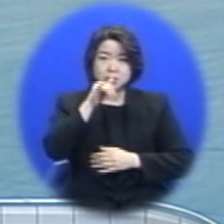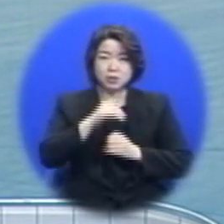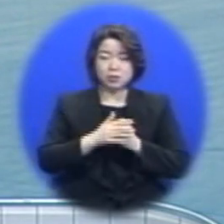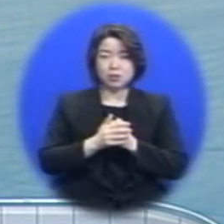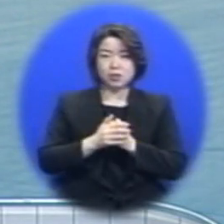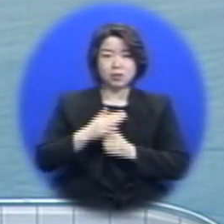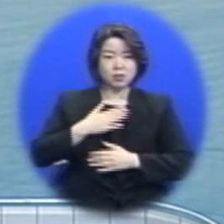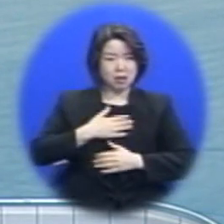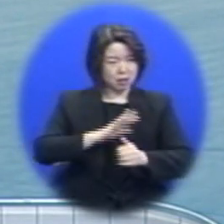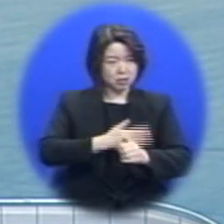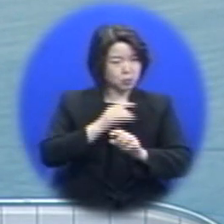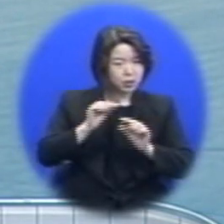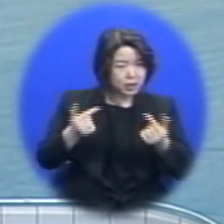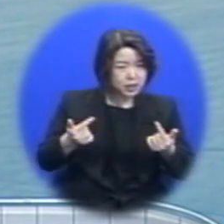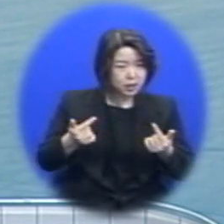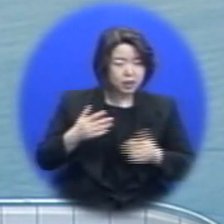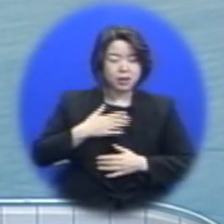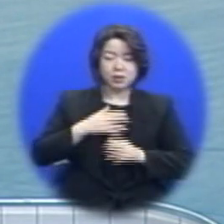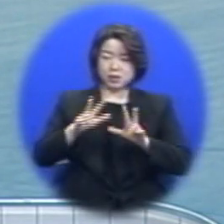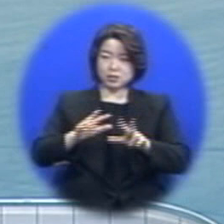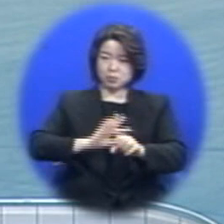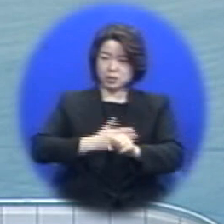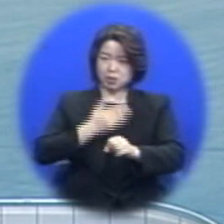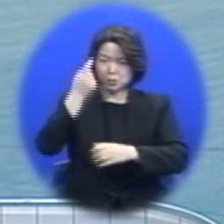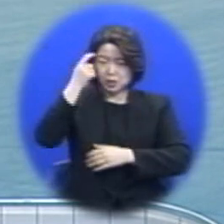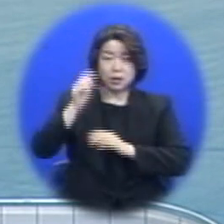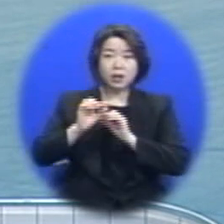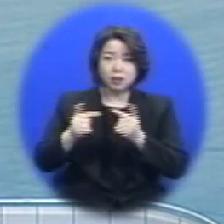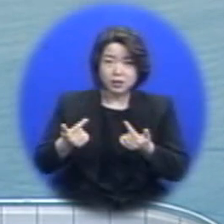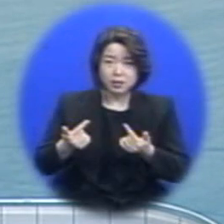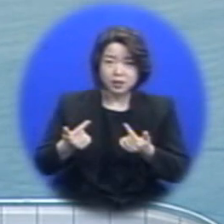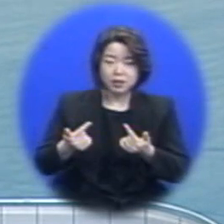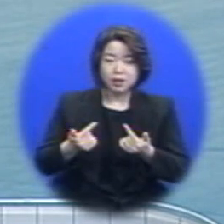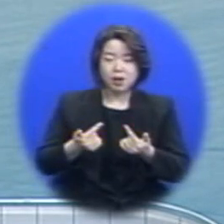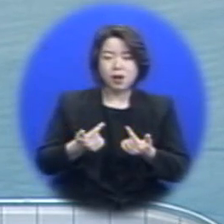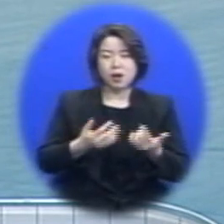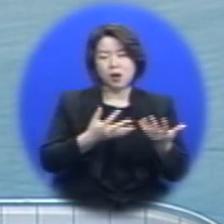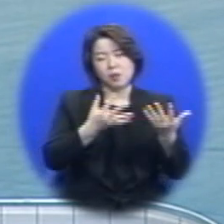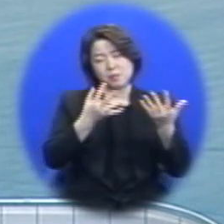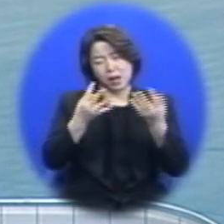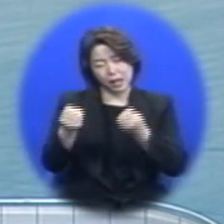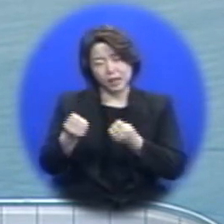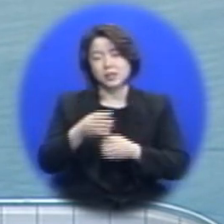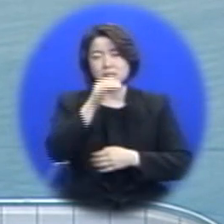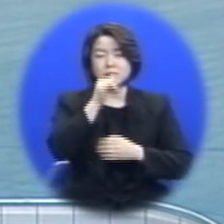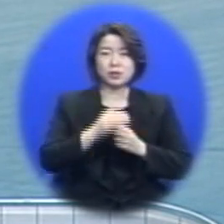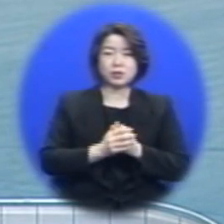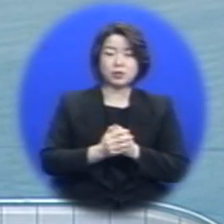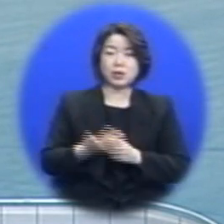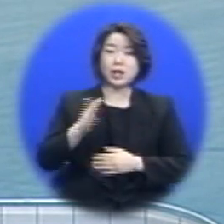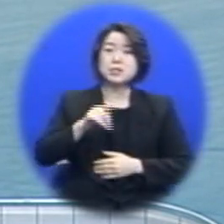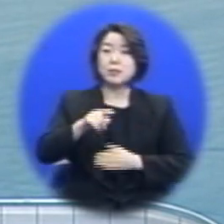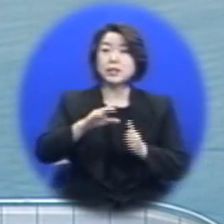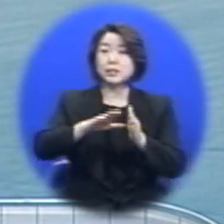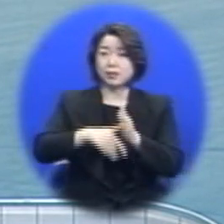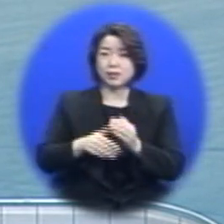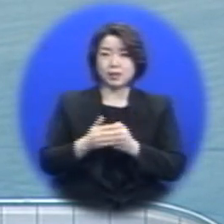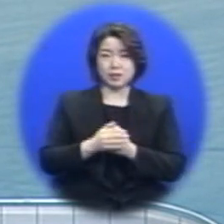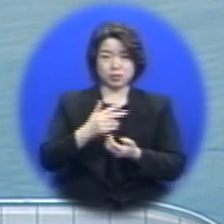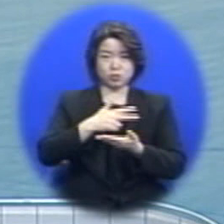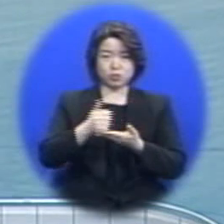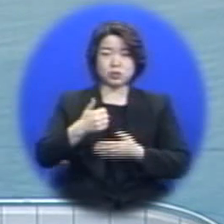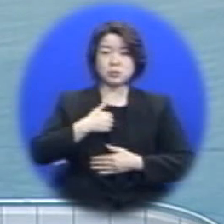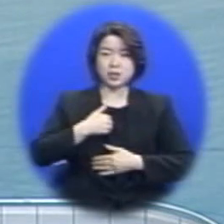거 아니야? 내가 지금 잘못 생각한 거 아니야? 그런 생각이 수도 없이 있었어요. 근데 그때 주님은